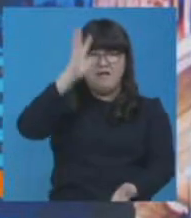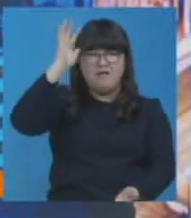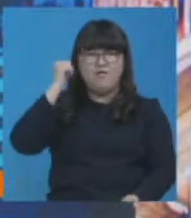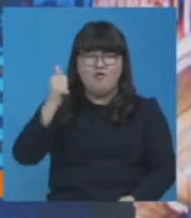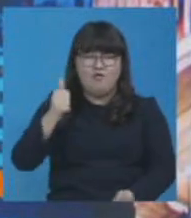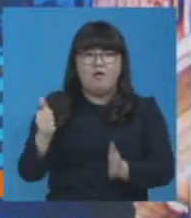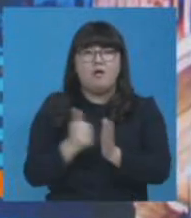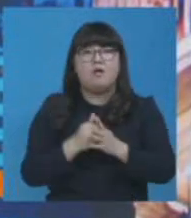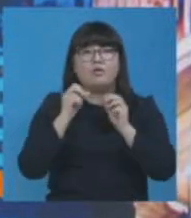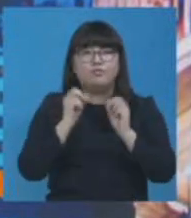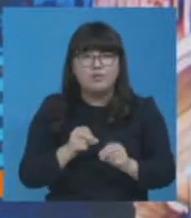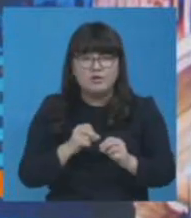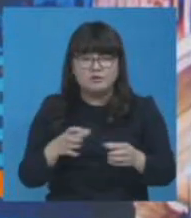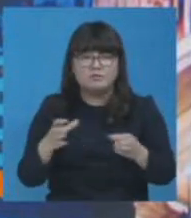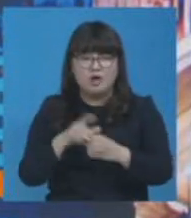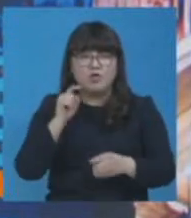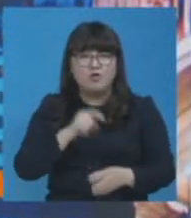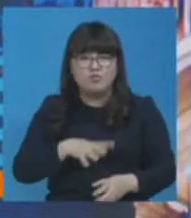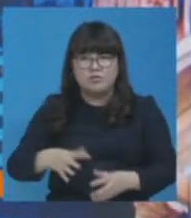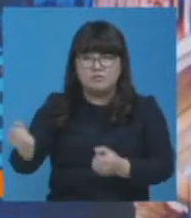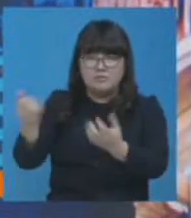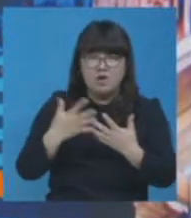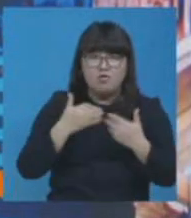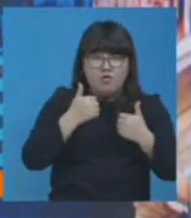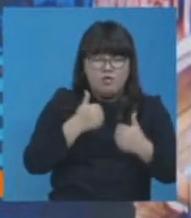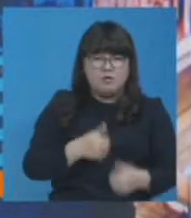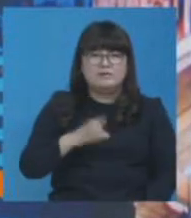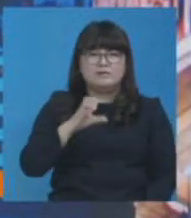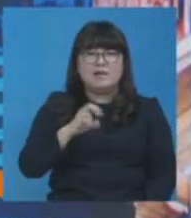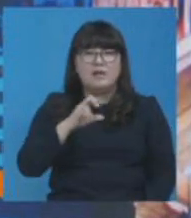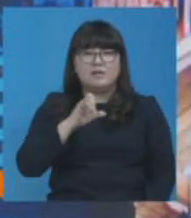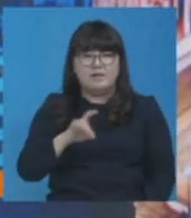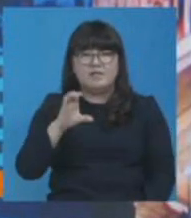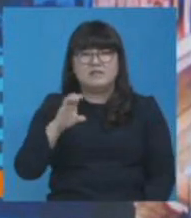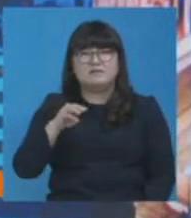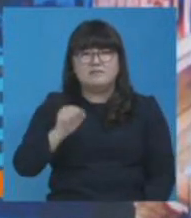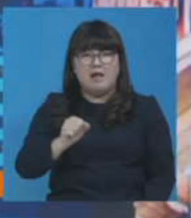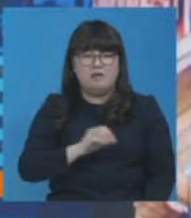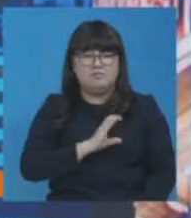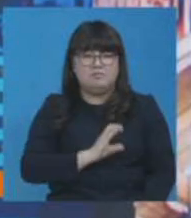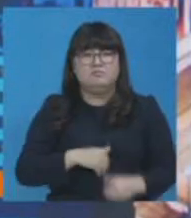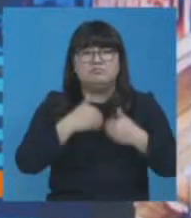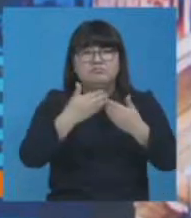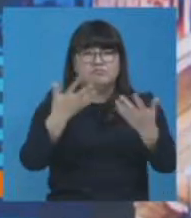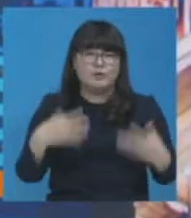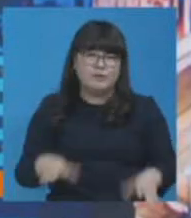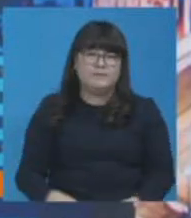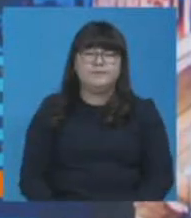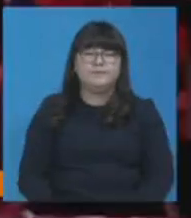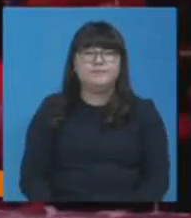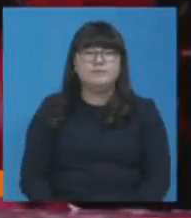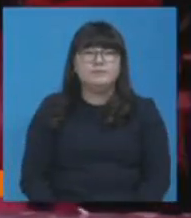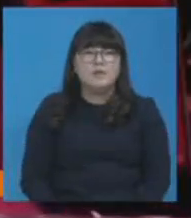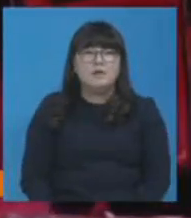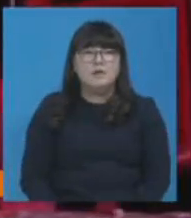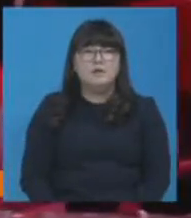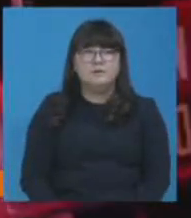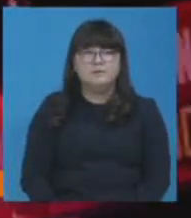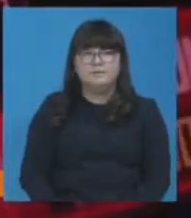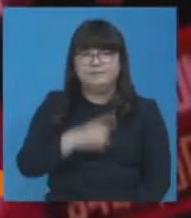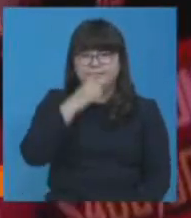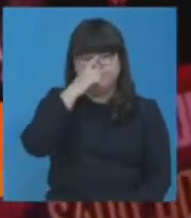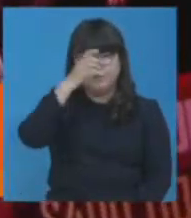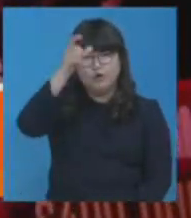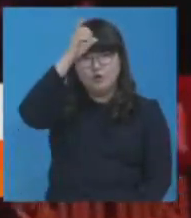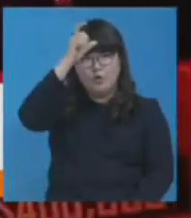дэлхийн аварга зам баг тамирчдад өнөөдөр салбарын тэргүүний ажилтнаа цол тэмдгийг төрийн ордонд гардууллаа. Бүгд найрамдах